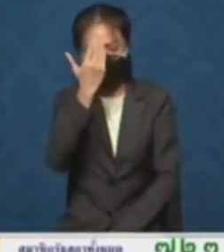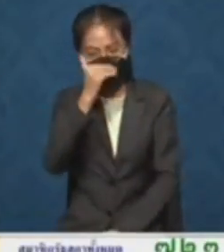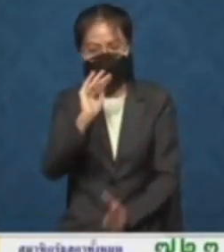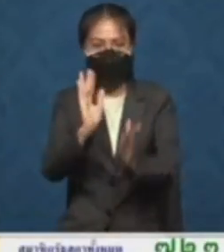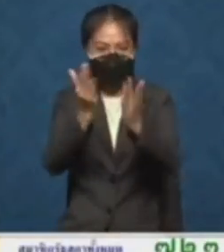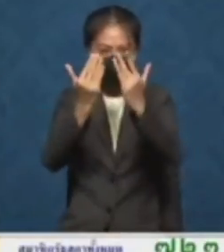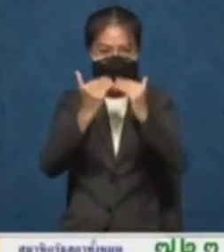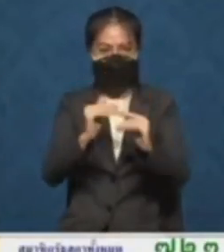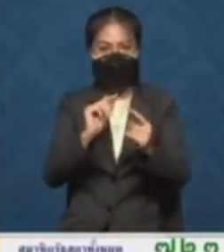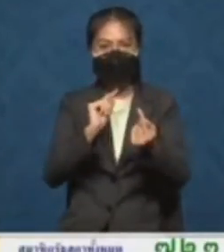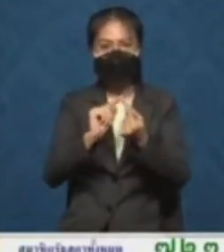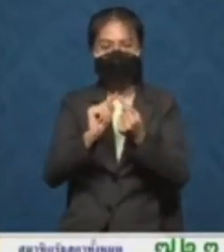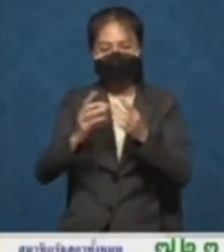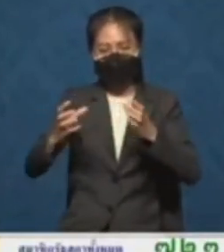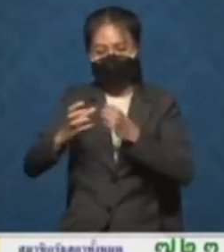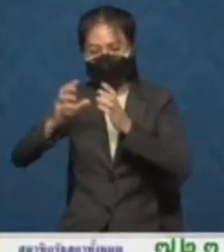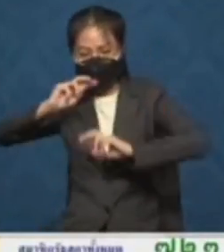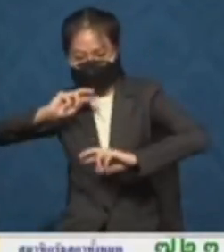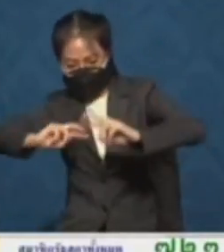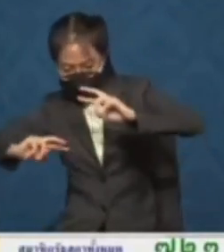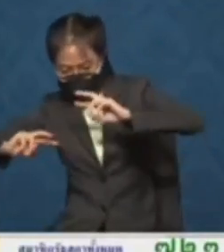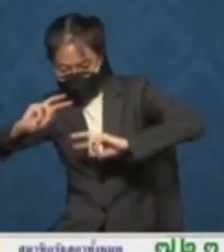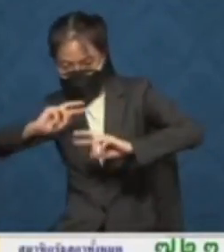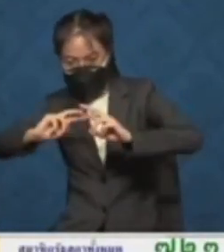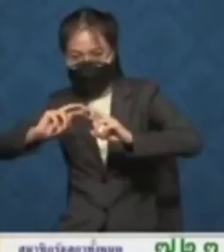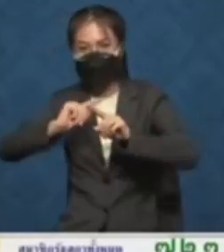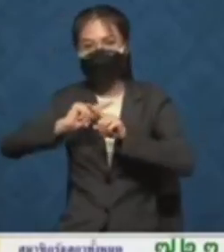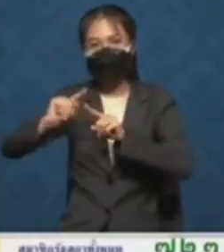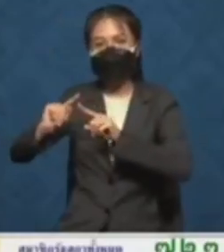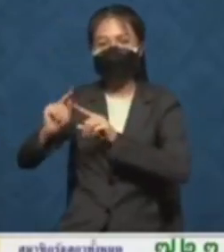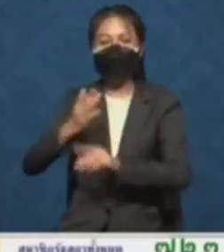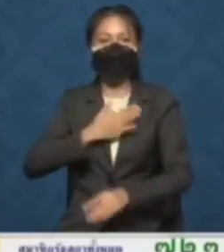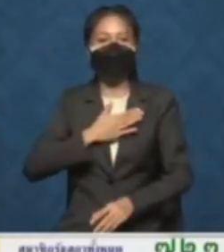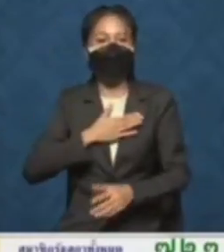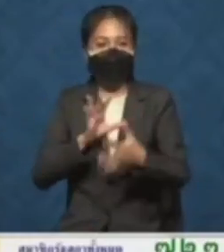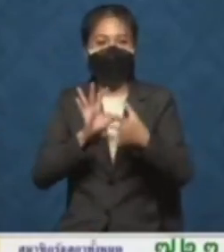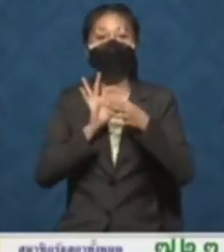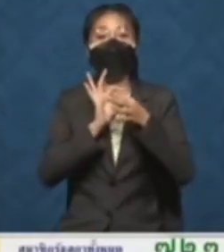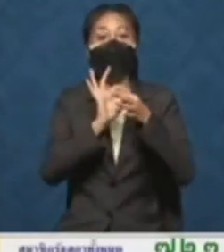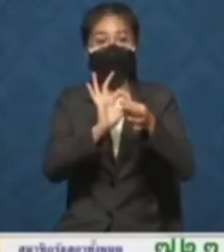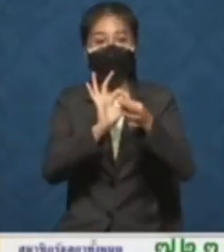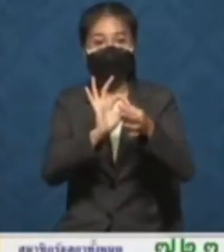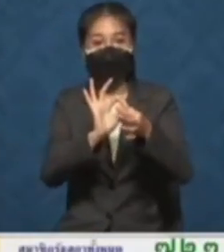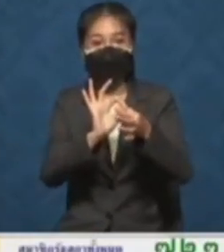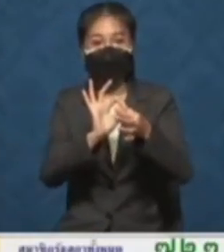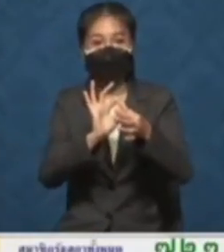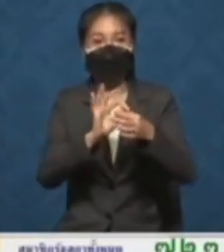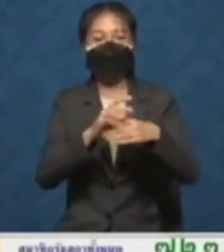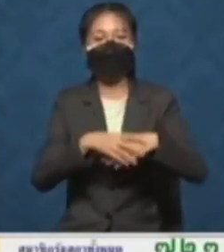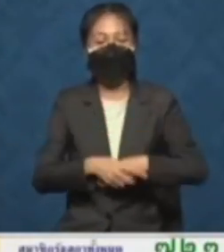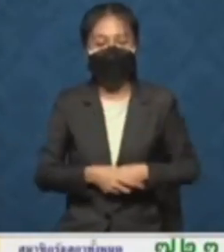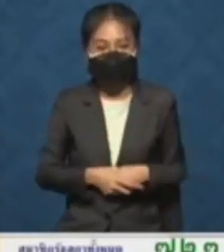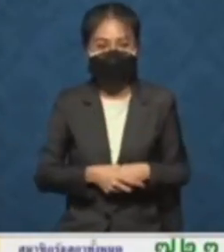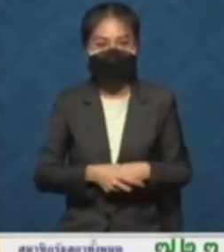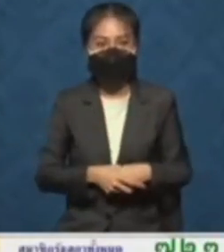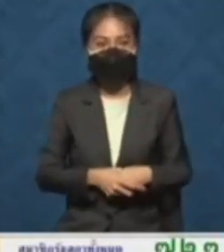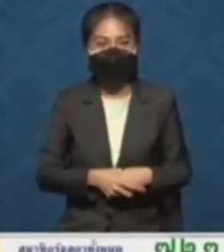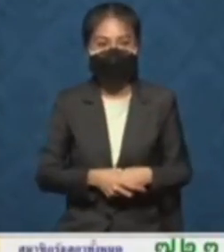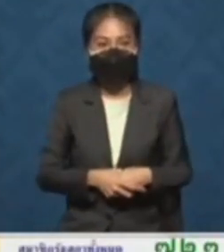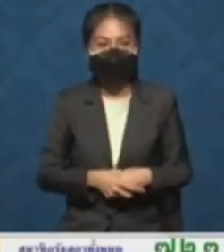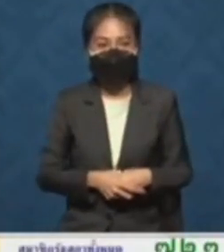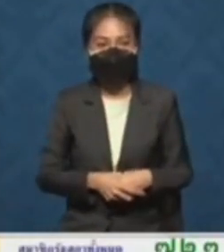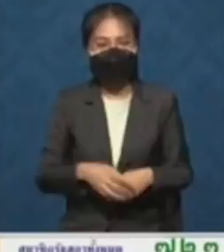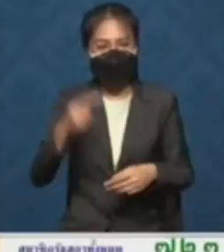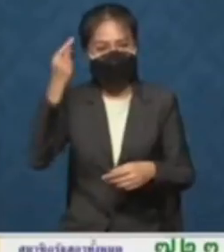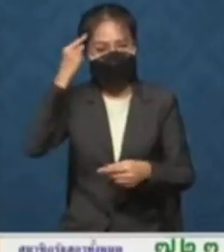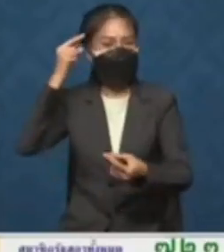องค์กรอิสระองค์กรตรวจสอบด้วยผมก็มีความกังวลว่าไม่น่าที่จะบรรลุเป้า